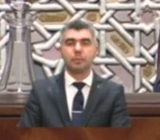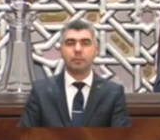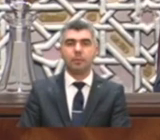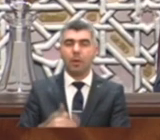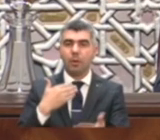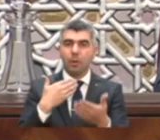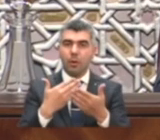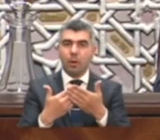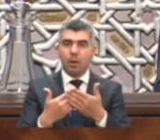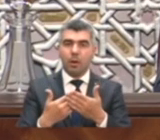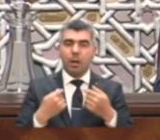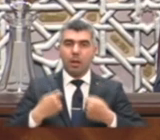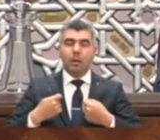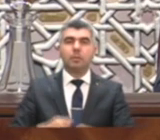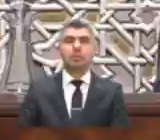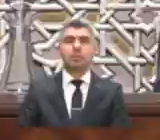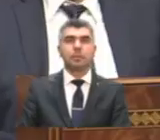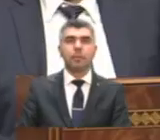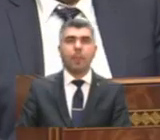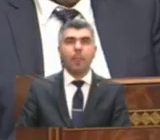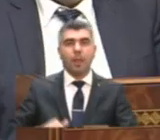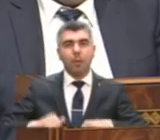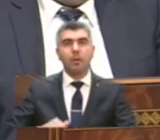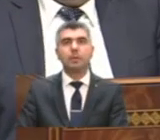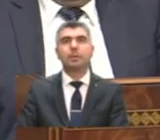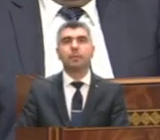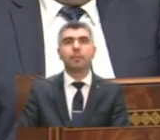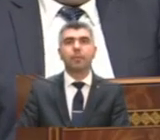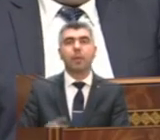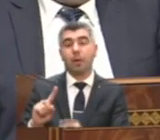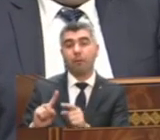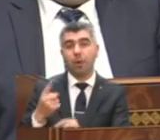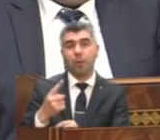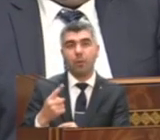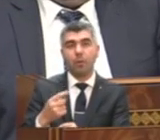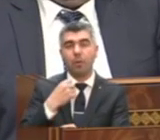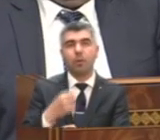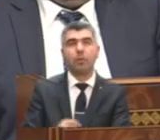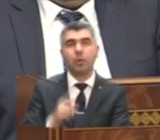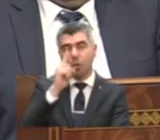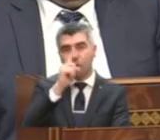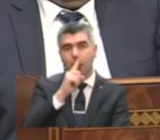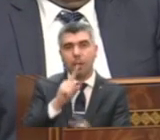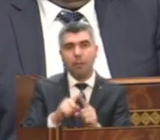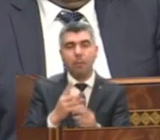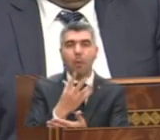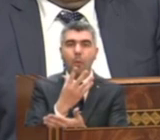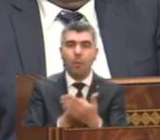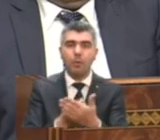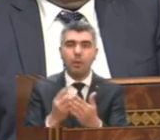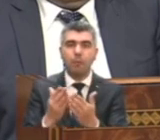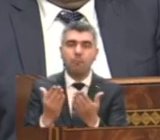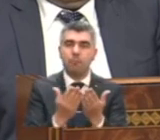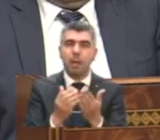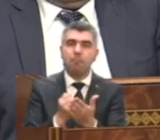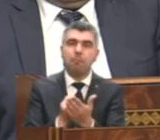شكرا السيد الرئيس. السيد الوزير، في البداية نبغي نتمنى الحد الموفق للأبناء ديالنا اللي كيجتازوا